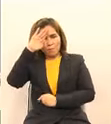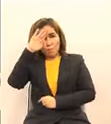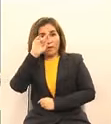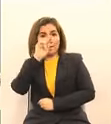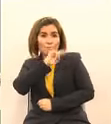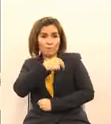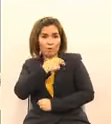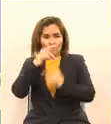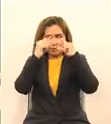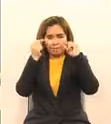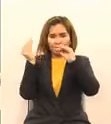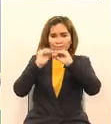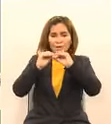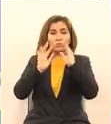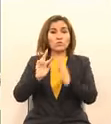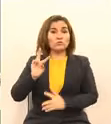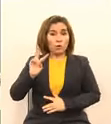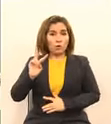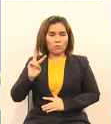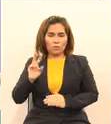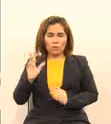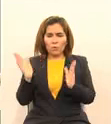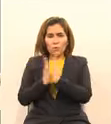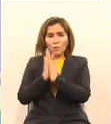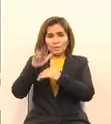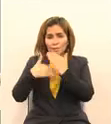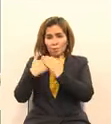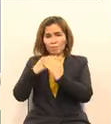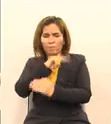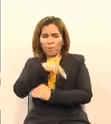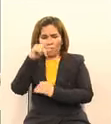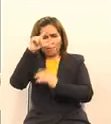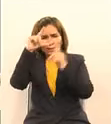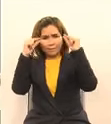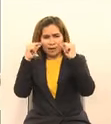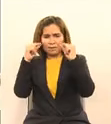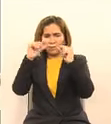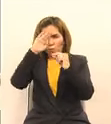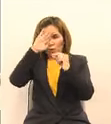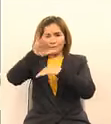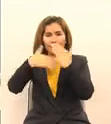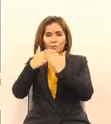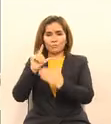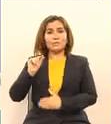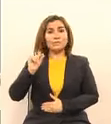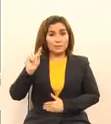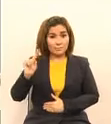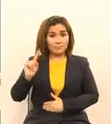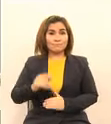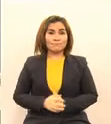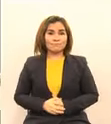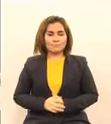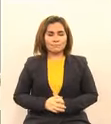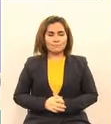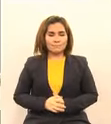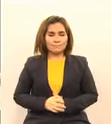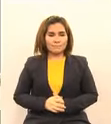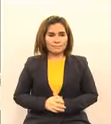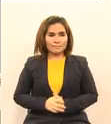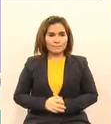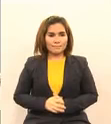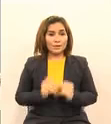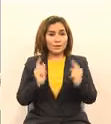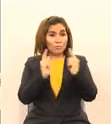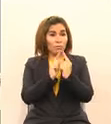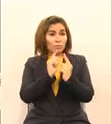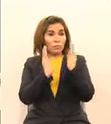งนี้เนี่ยสะสมแล้ว21รายก็อย่างที่เคยเรียนให้ทราบนะครับว่าก็จะมีทั้งบุคล